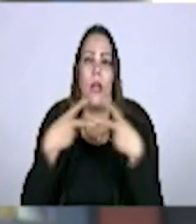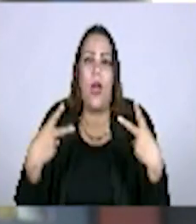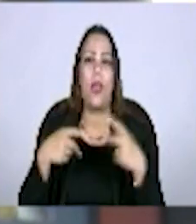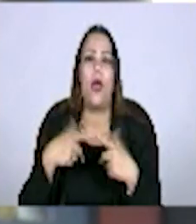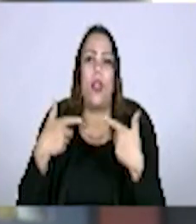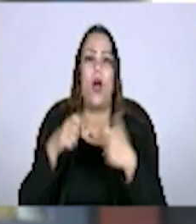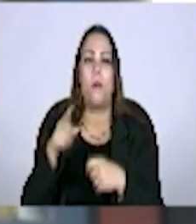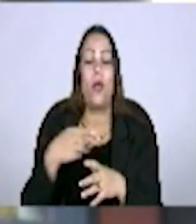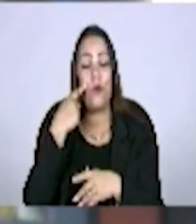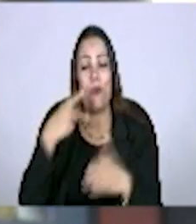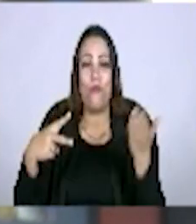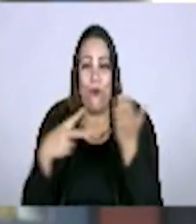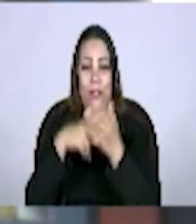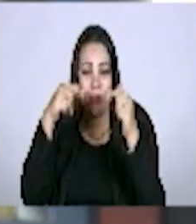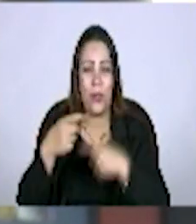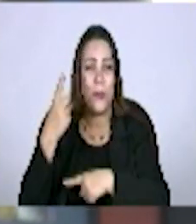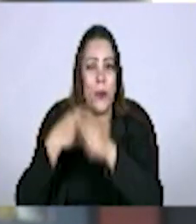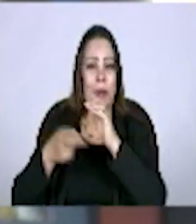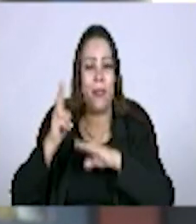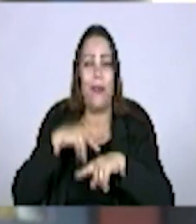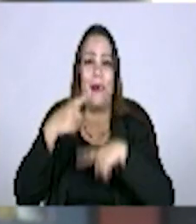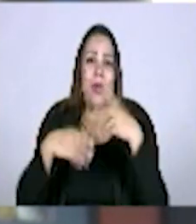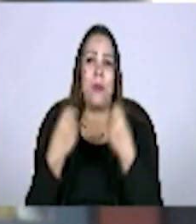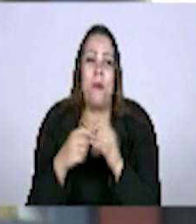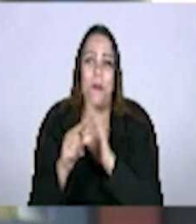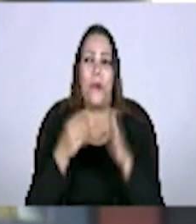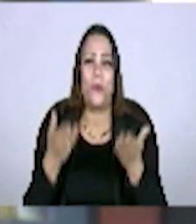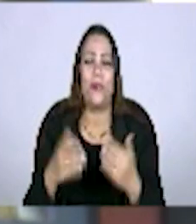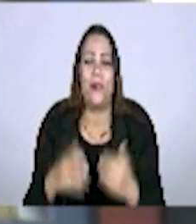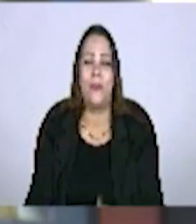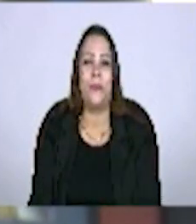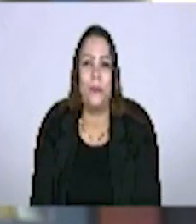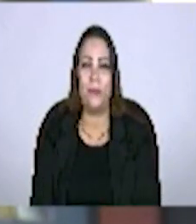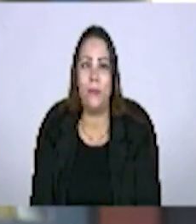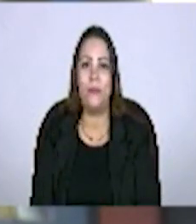لها نخرج لفاصل ونعود لاستكمال فقرات هذه